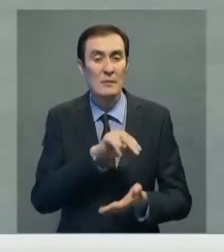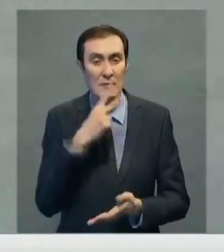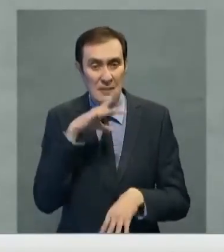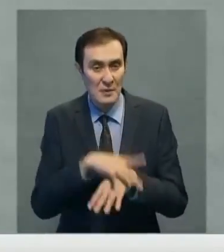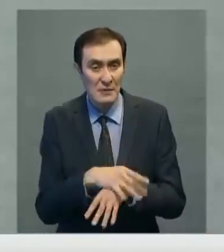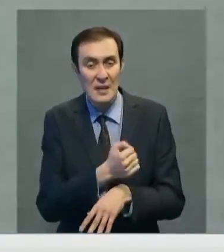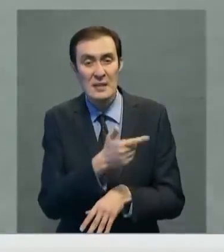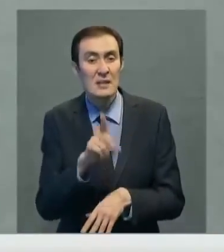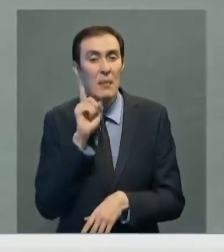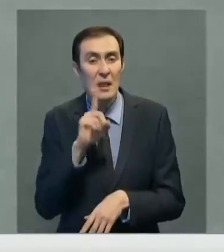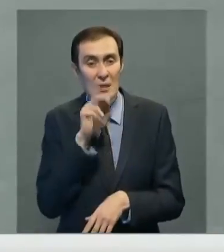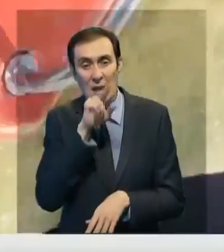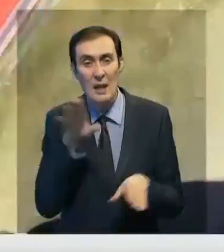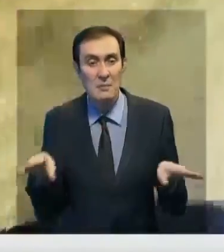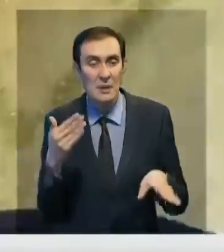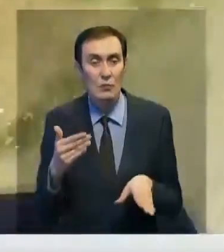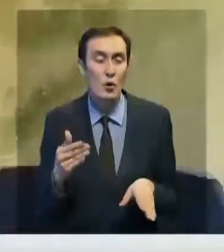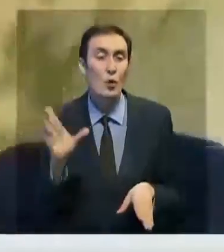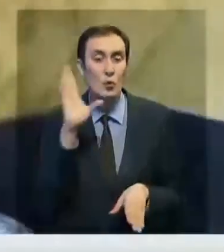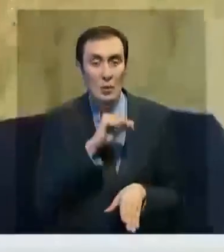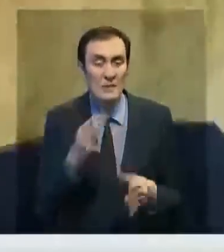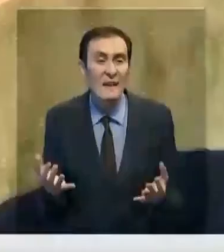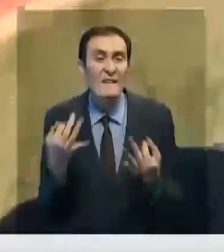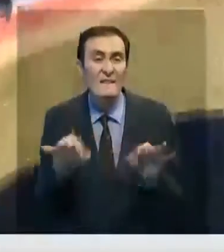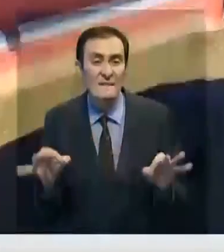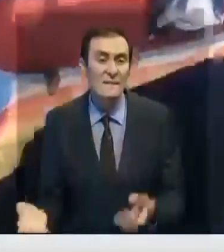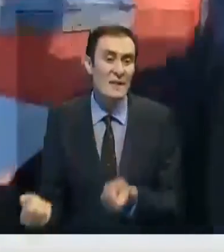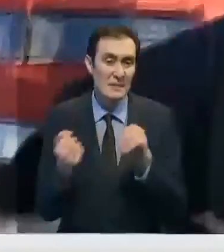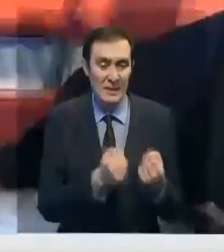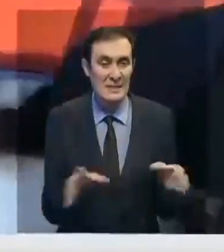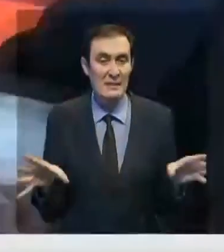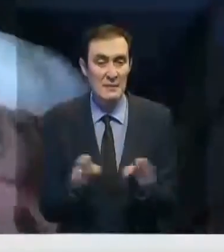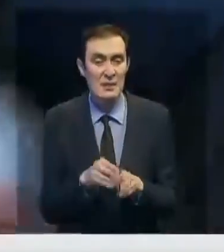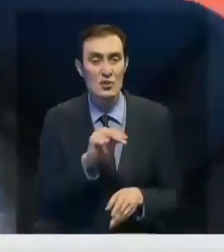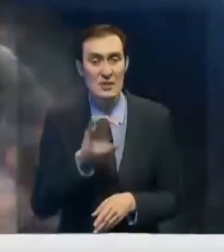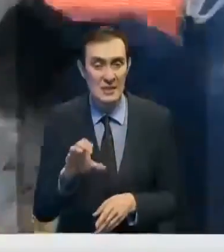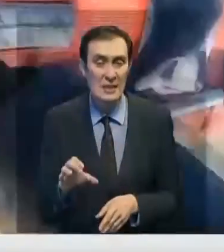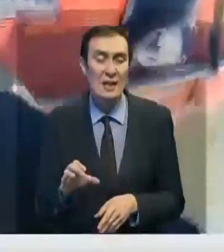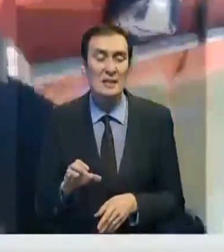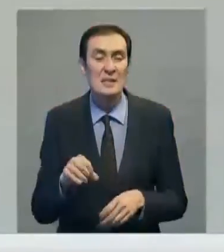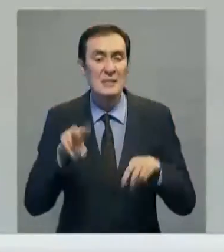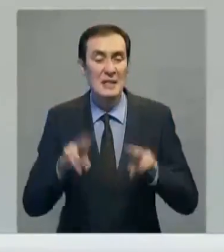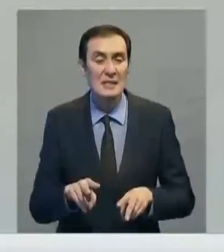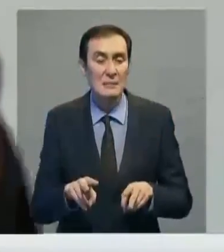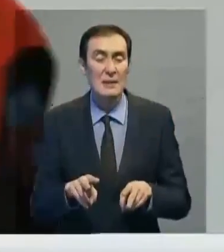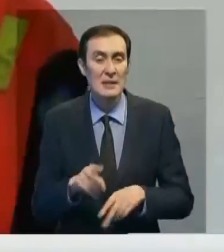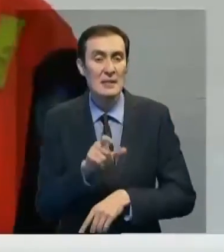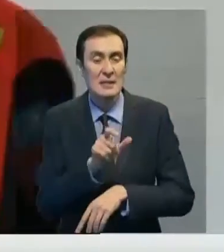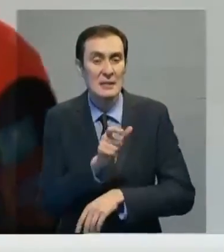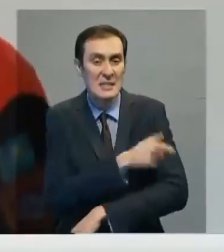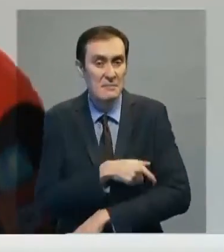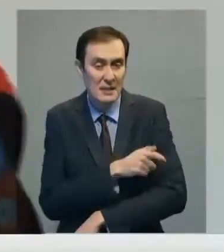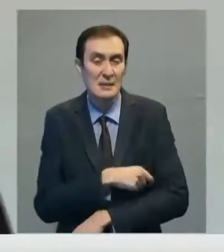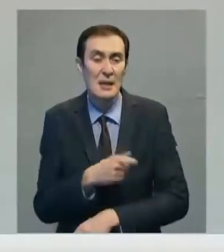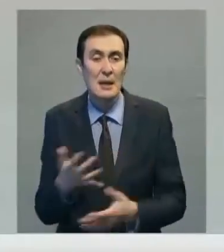были замечены несколько молодых особей. Одну из них удалось вызволить. Сотрудники ДЧС совместно со специалистами инспекции лесного